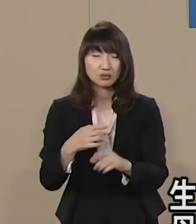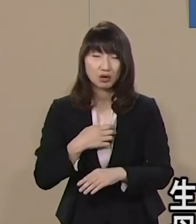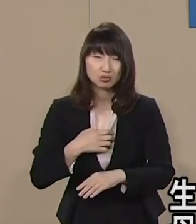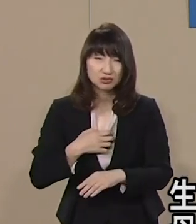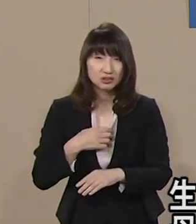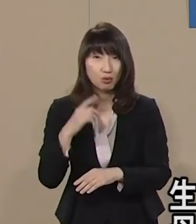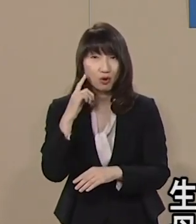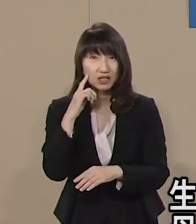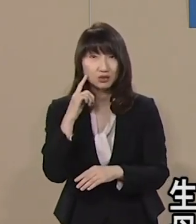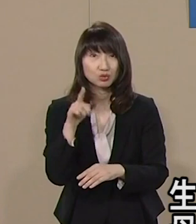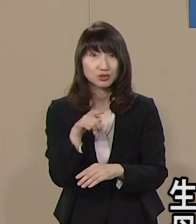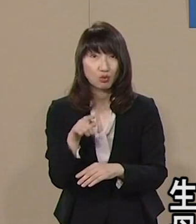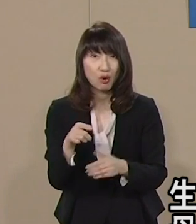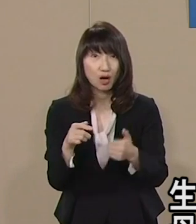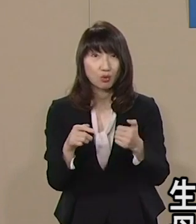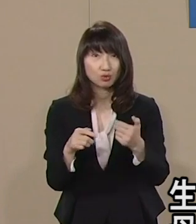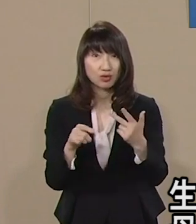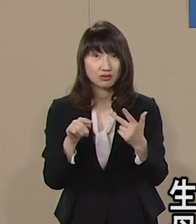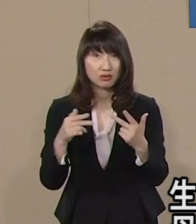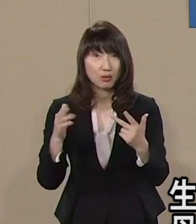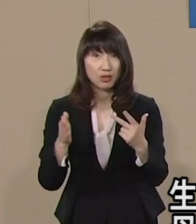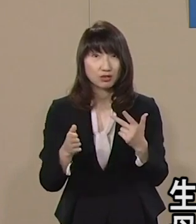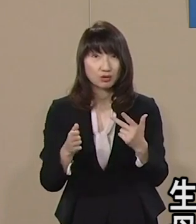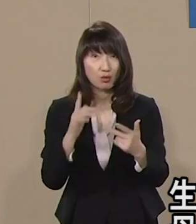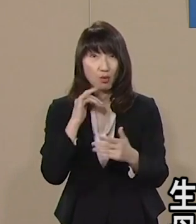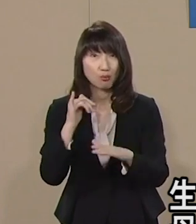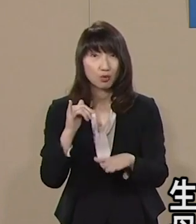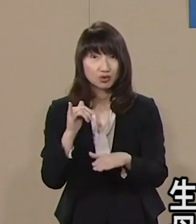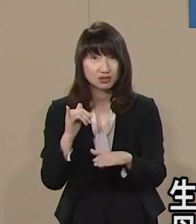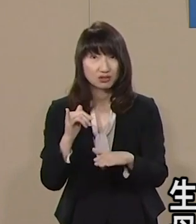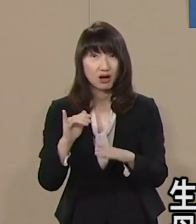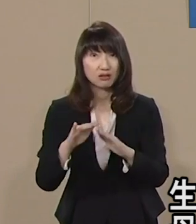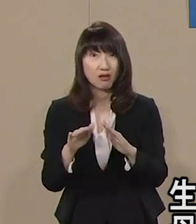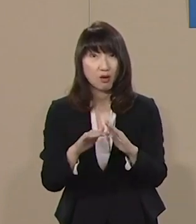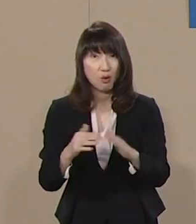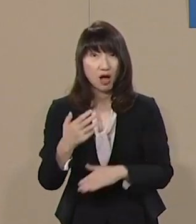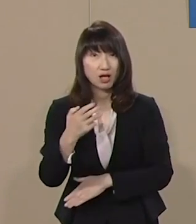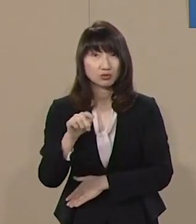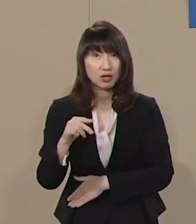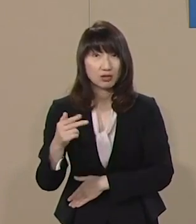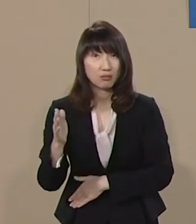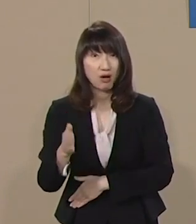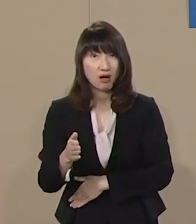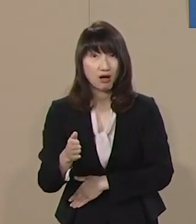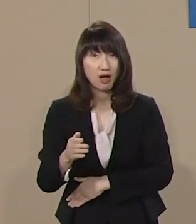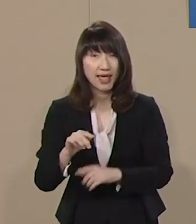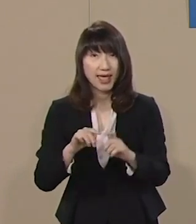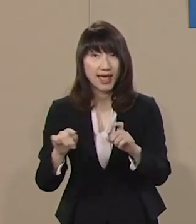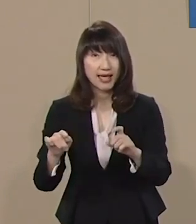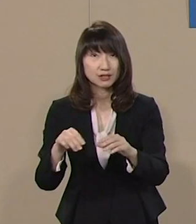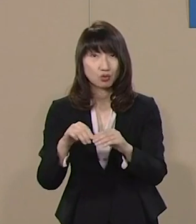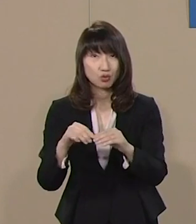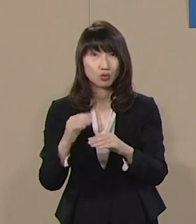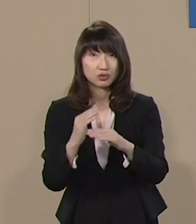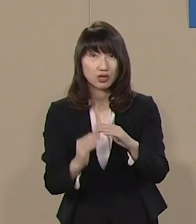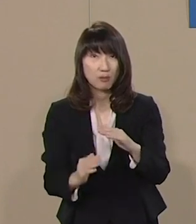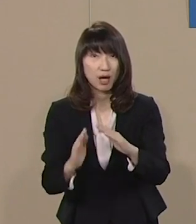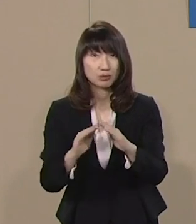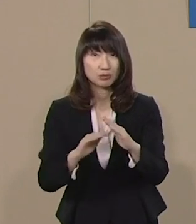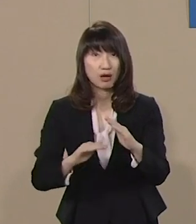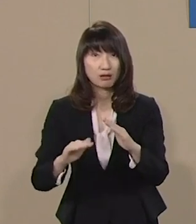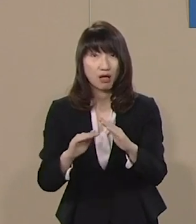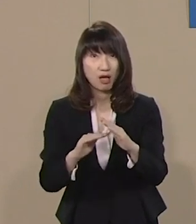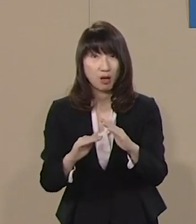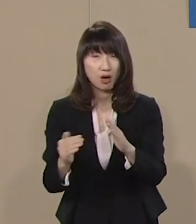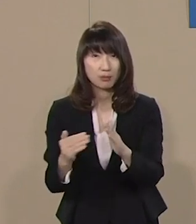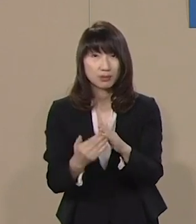感じている人57.7パー母子家庭80点ならば平均の所得をしたマール世代数過去